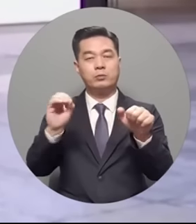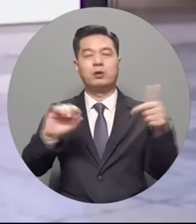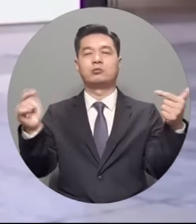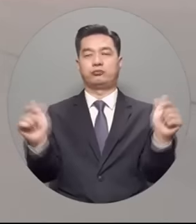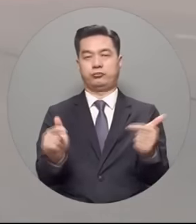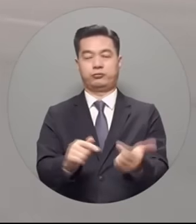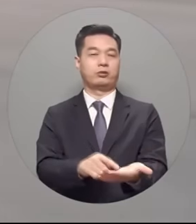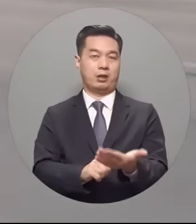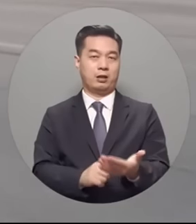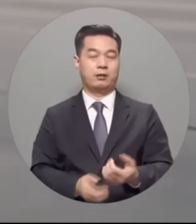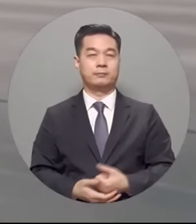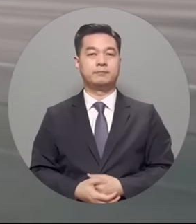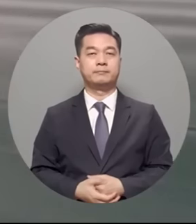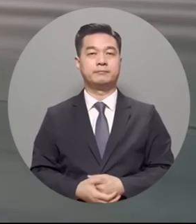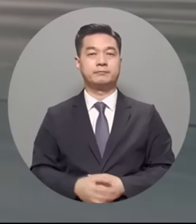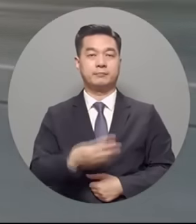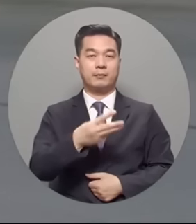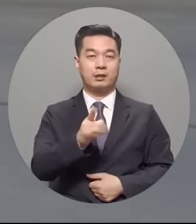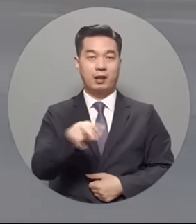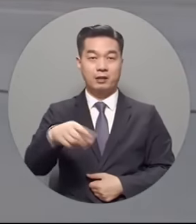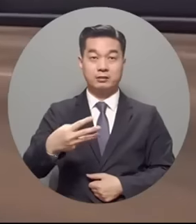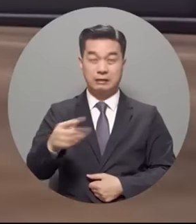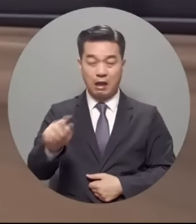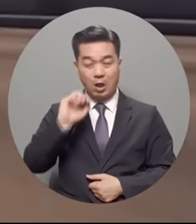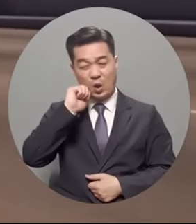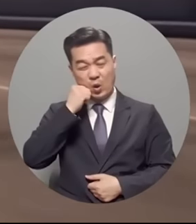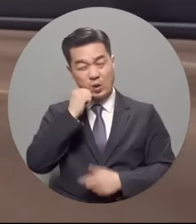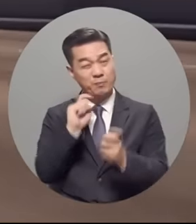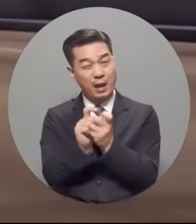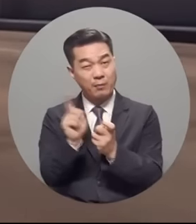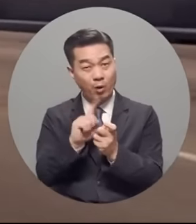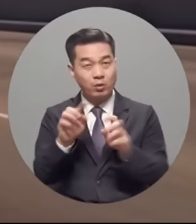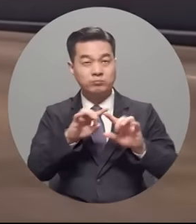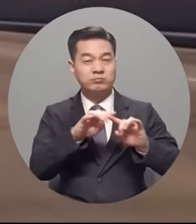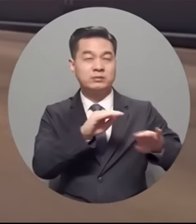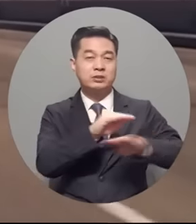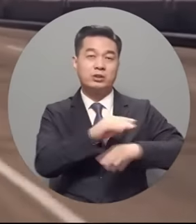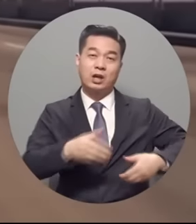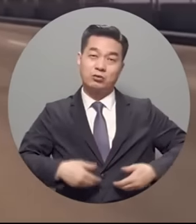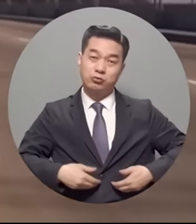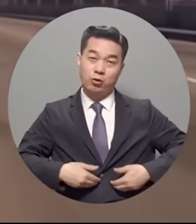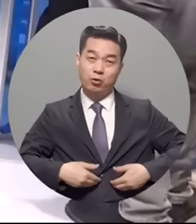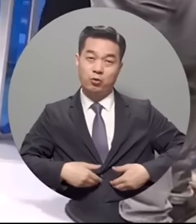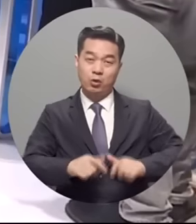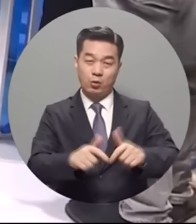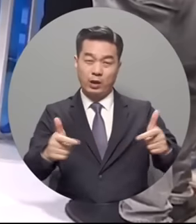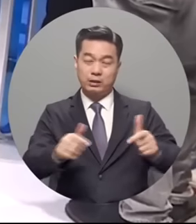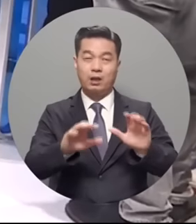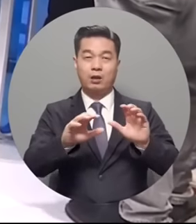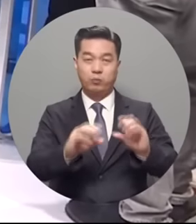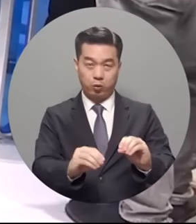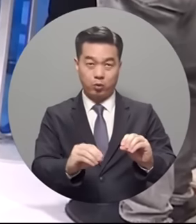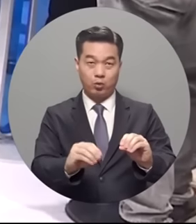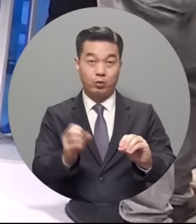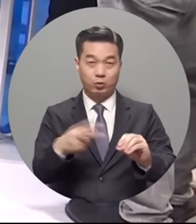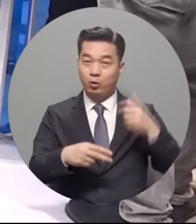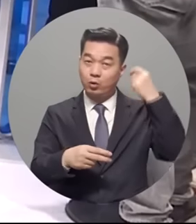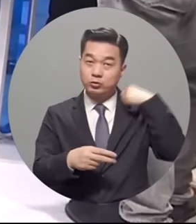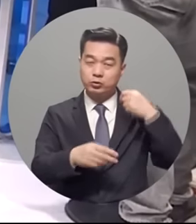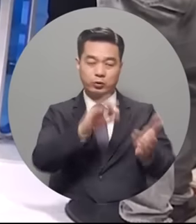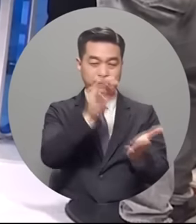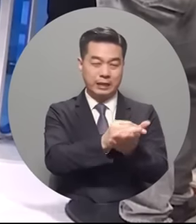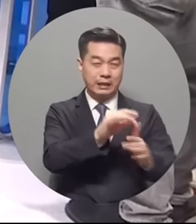수치입니다. 테슬라가 부진을 겪는 건 전기차 수요 확대 정체와 비아디 등 중국산 전기차